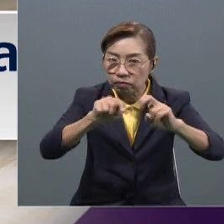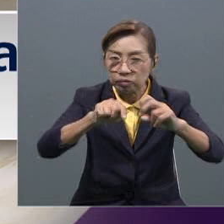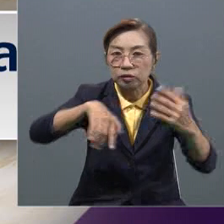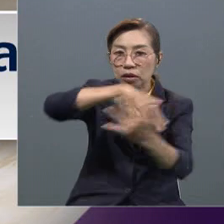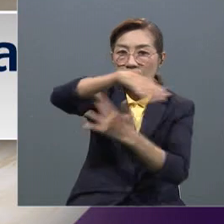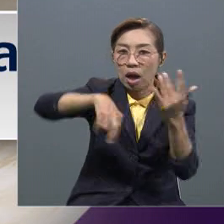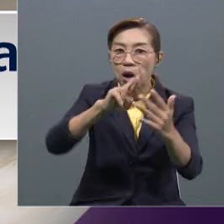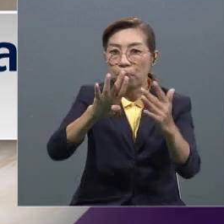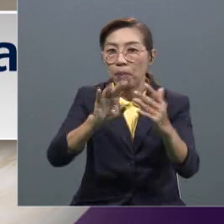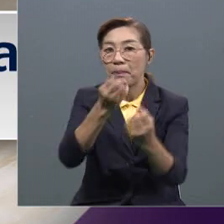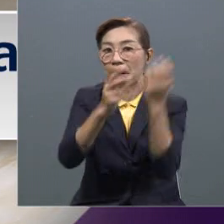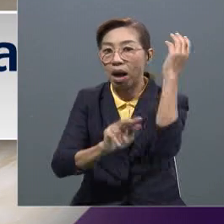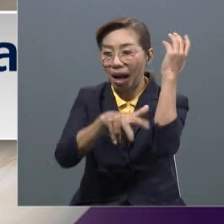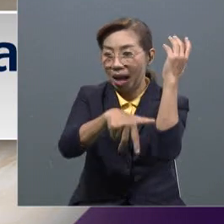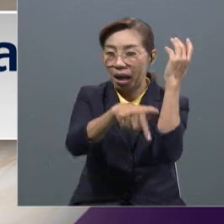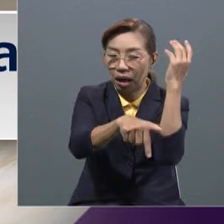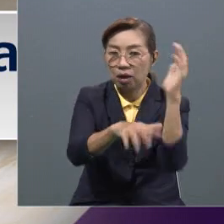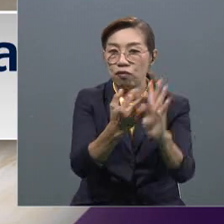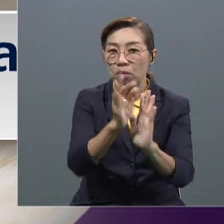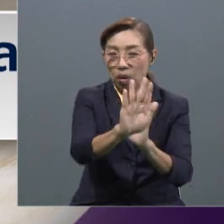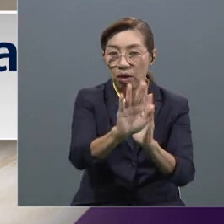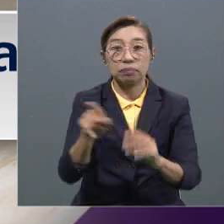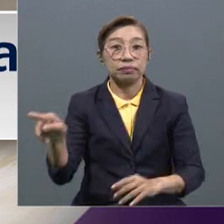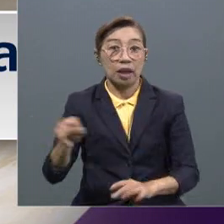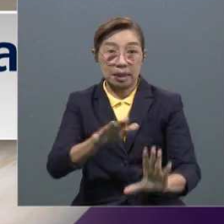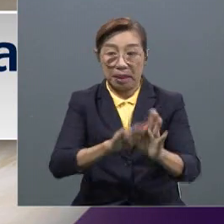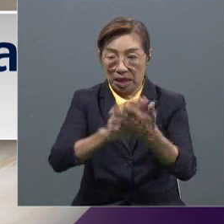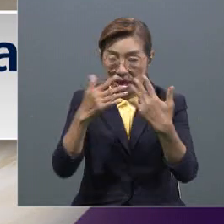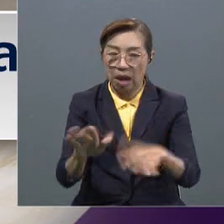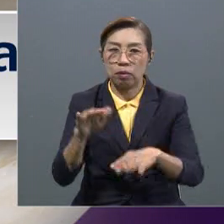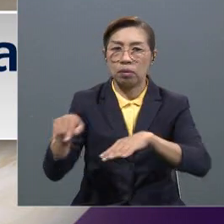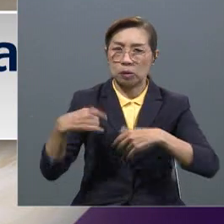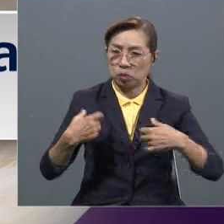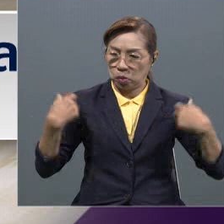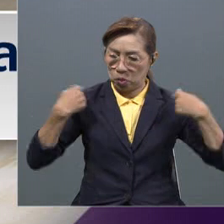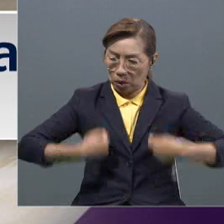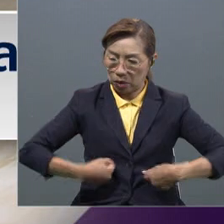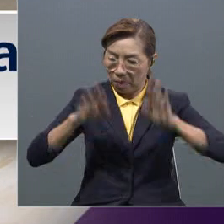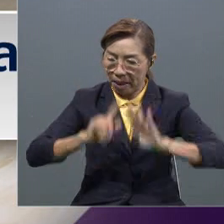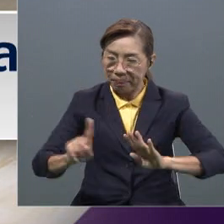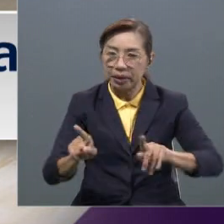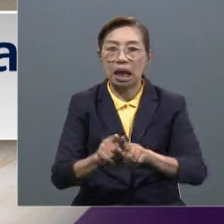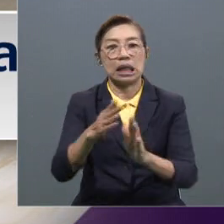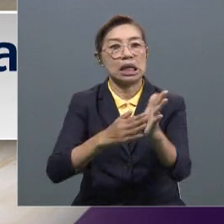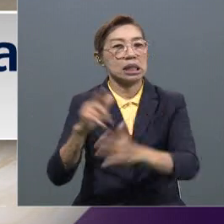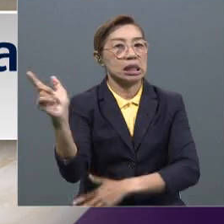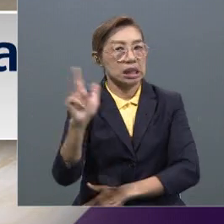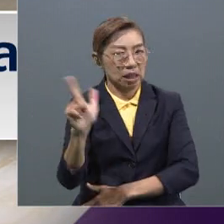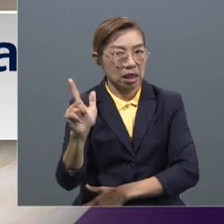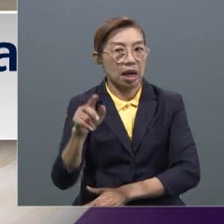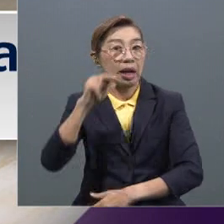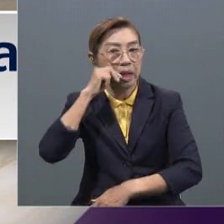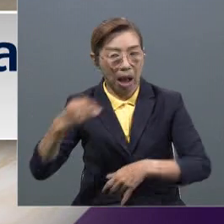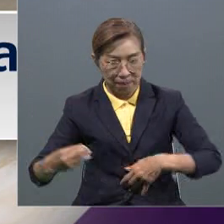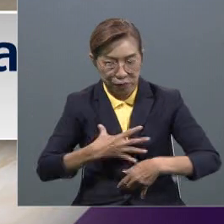ชายเลนศิรินาถราชินีและสิ่งที่ผู้เข้าร่วมกิจกรรมจะต้องเตรียมตัวก็คือเสื้อผ้าเครื่องแต่งกายโทนสีเหลืองที่สามารถเปียก